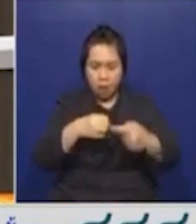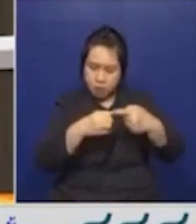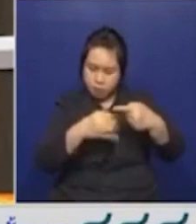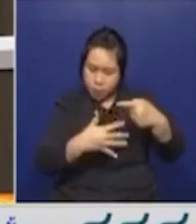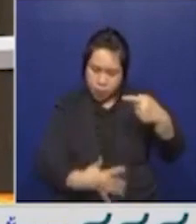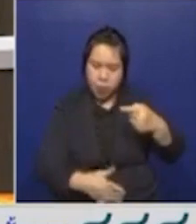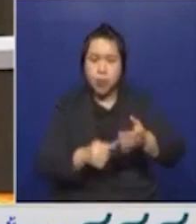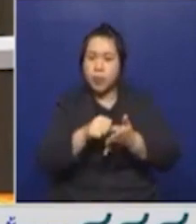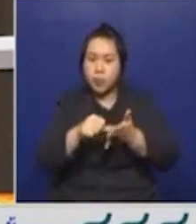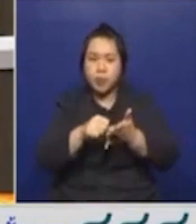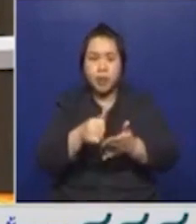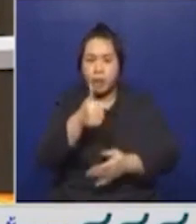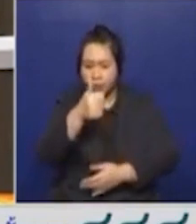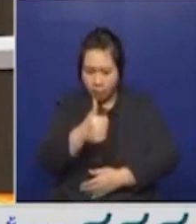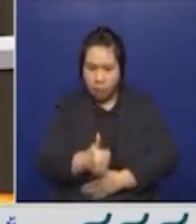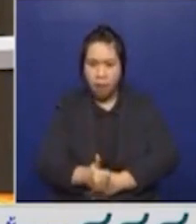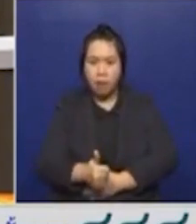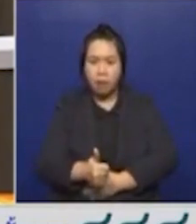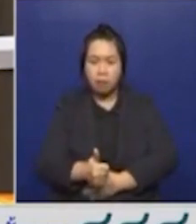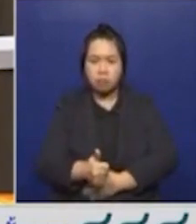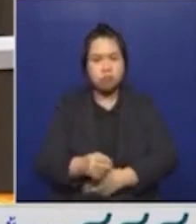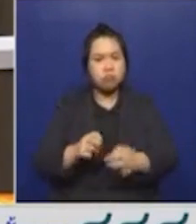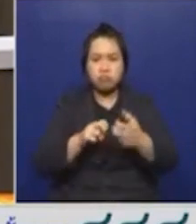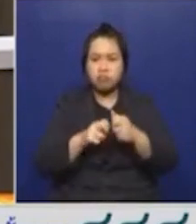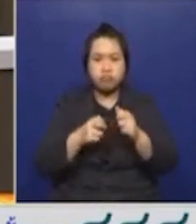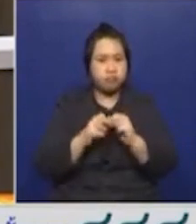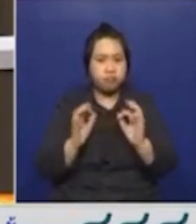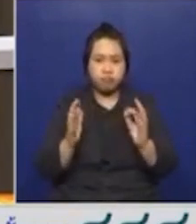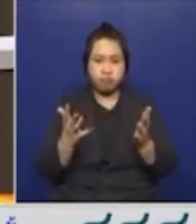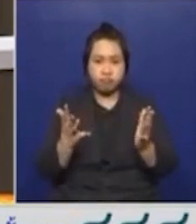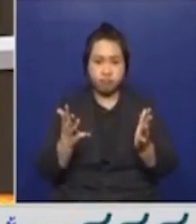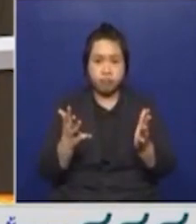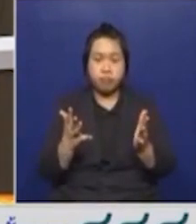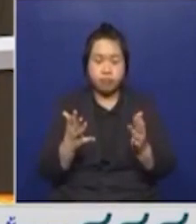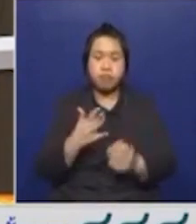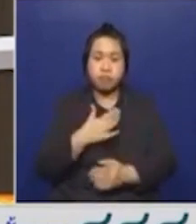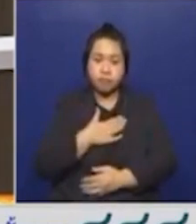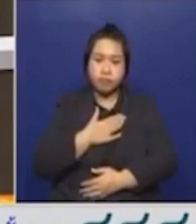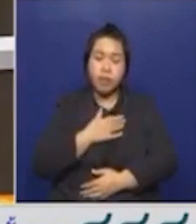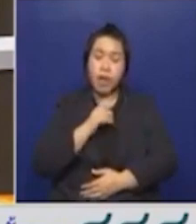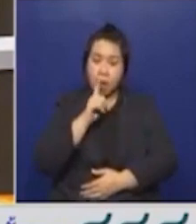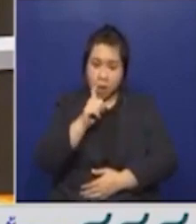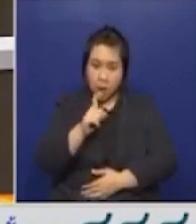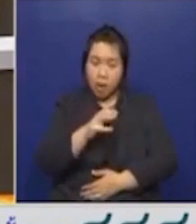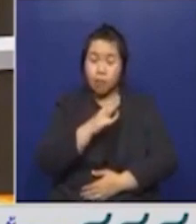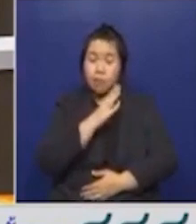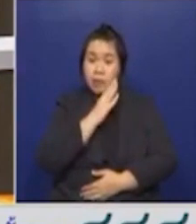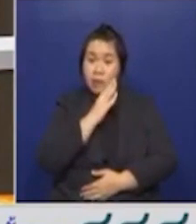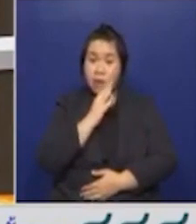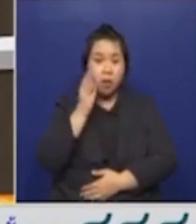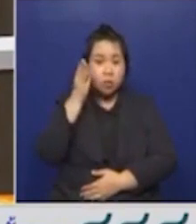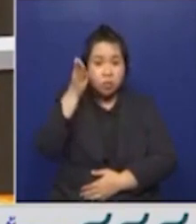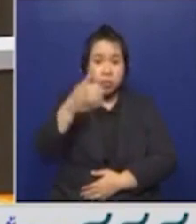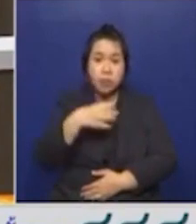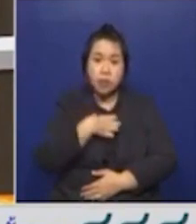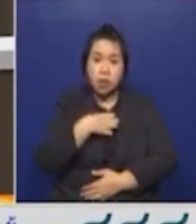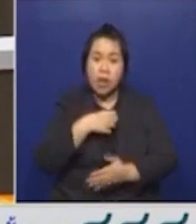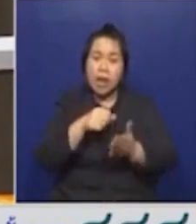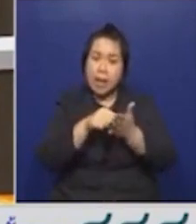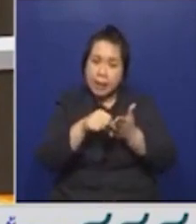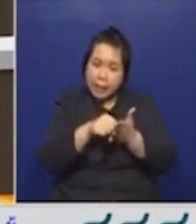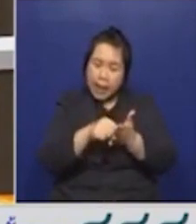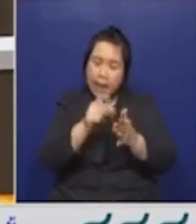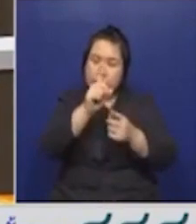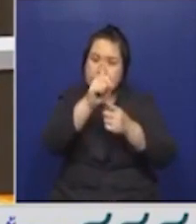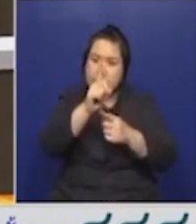แต่อย่างใดนะคะดิฉันก็ไม่เห็นว่าจะเกิดปัญหาอะไรขึ้นจึงมีคำถามว่าหากต่อไปเนี่ยต้องการแก้ไขหมด